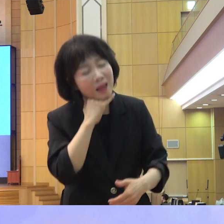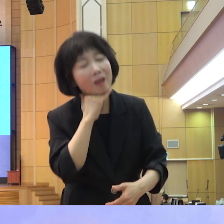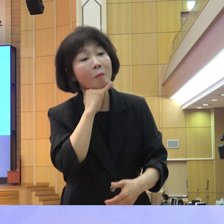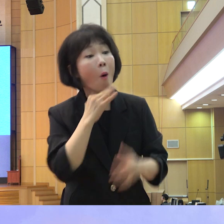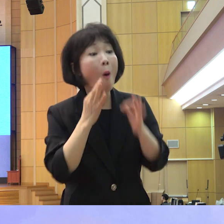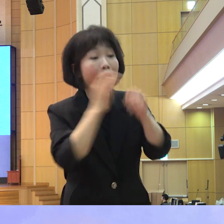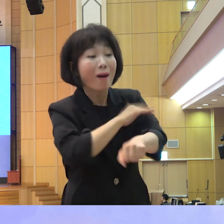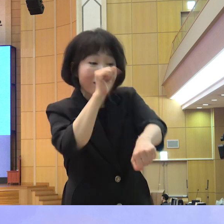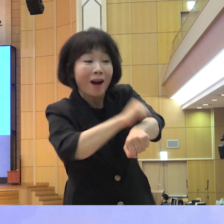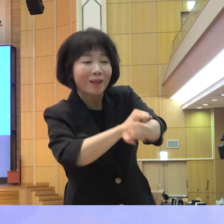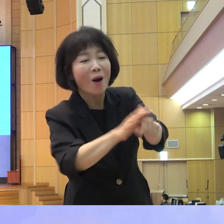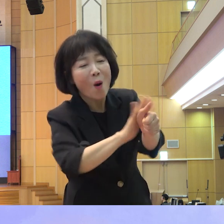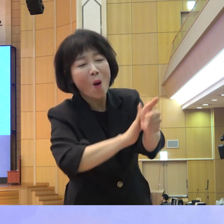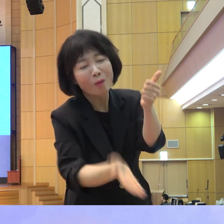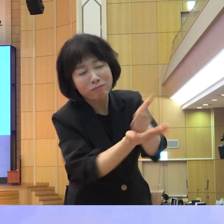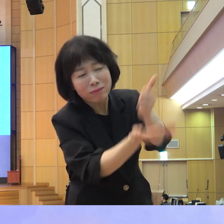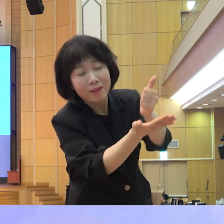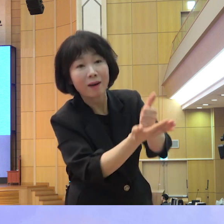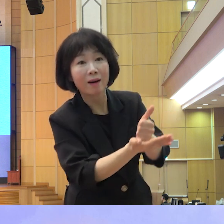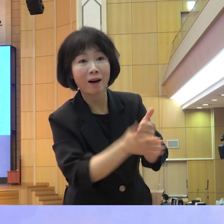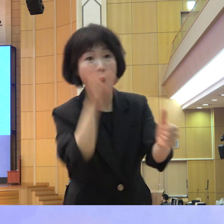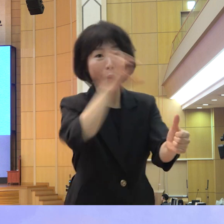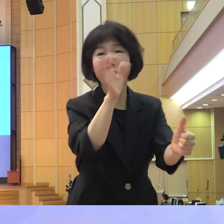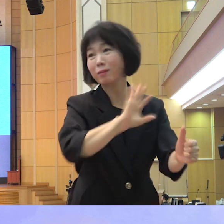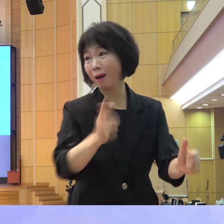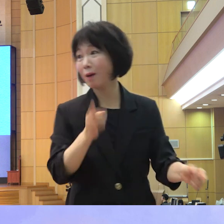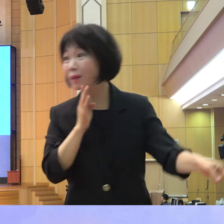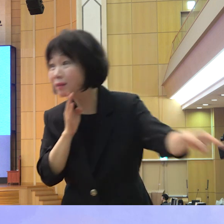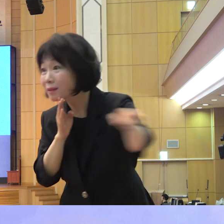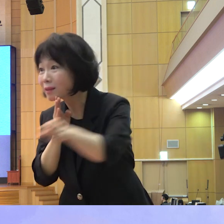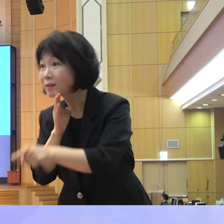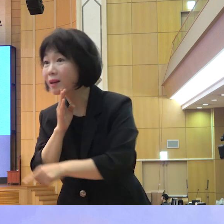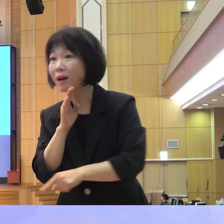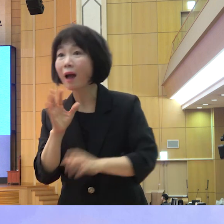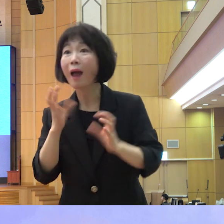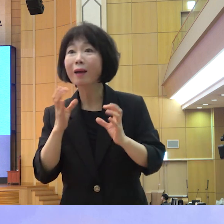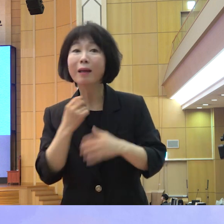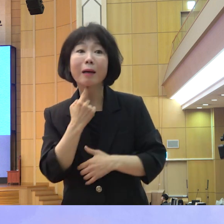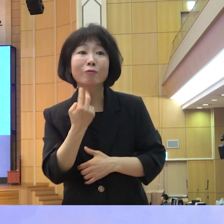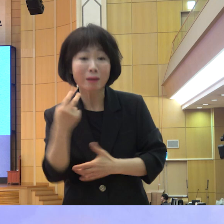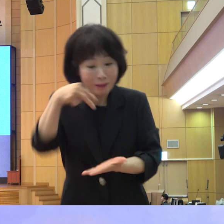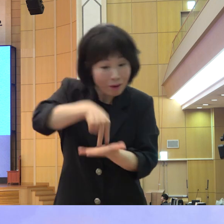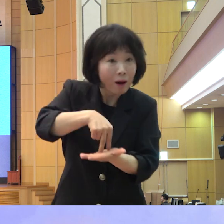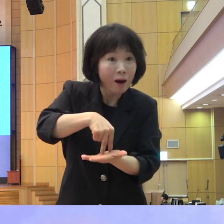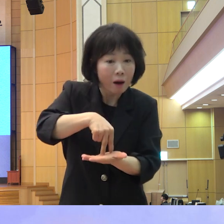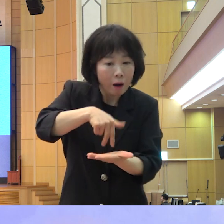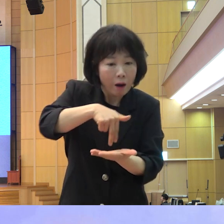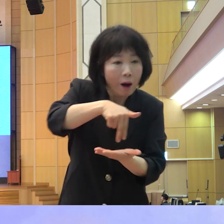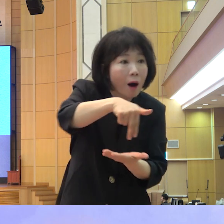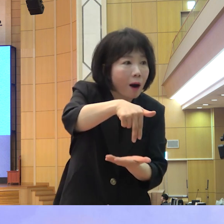어디서 그렇게 10번씩 연속으로 넘어지고 있어? 이렇게 혼내요, 여러분? 안 그렇죠.